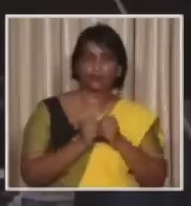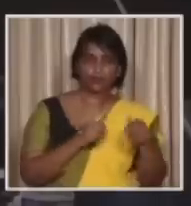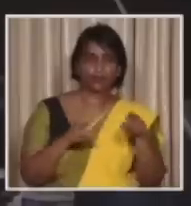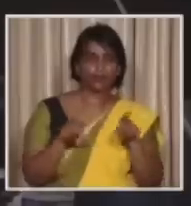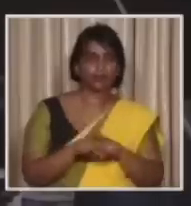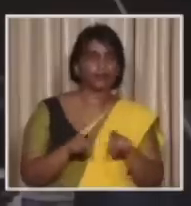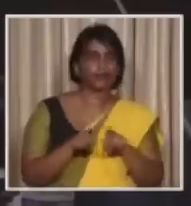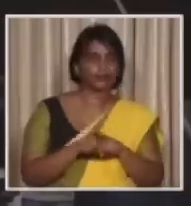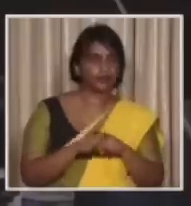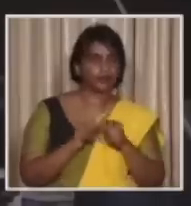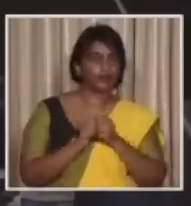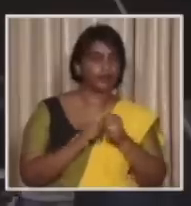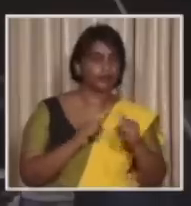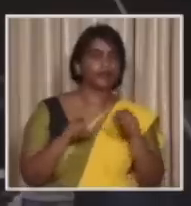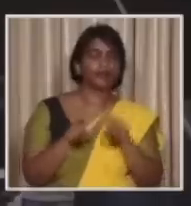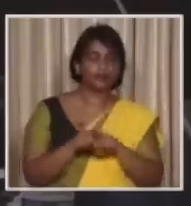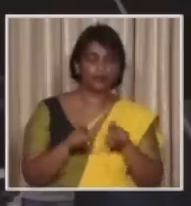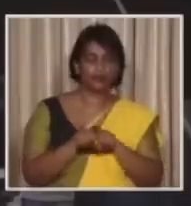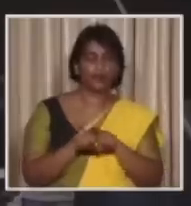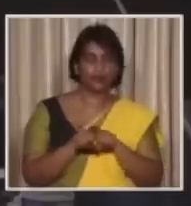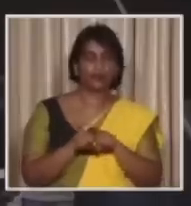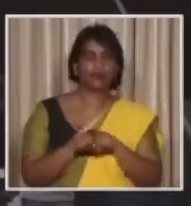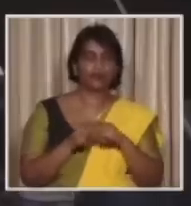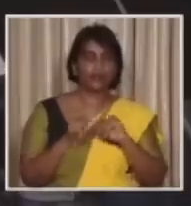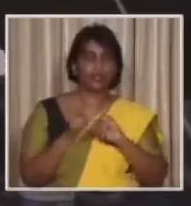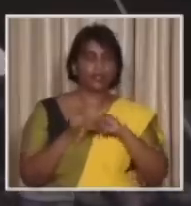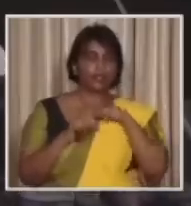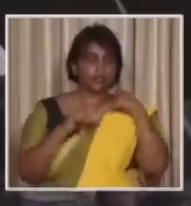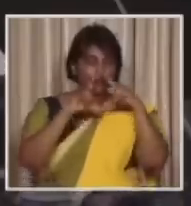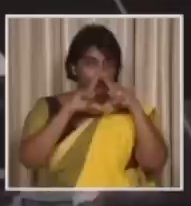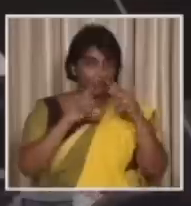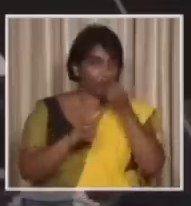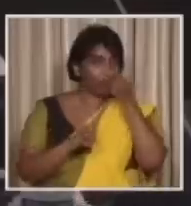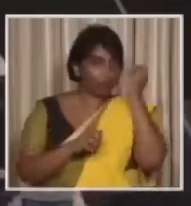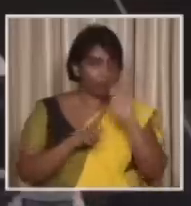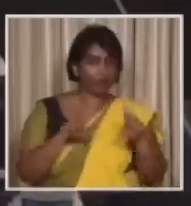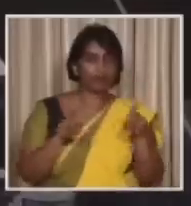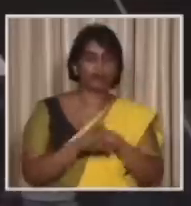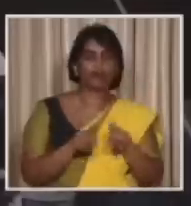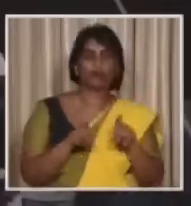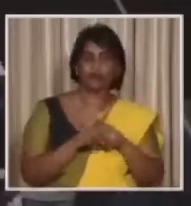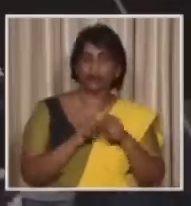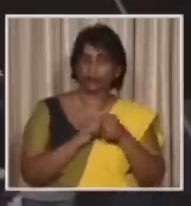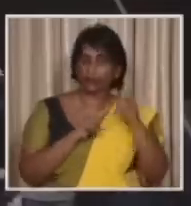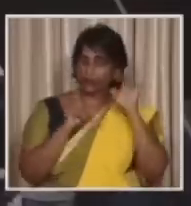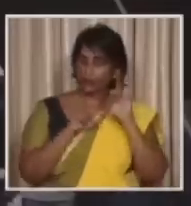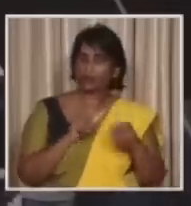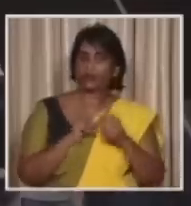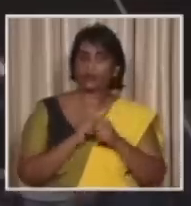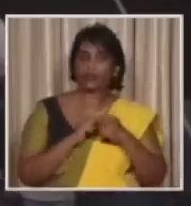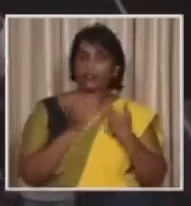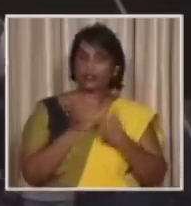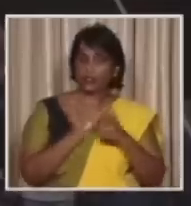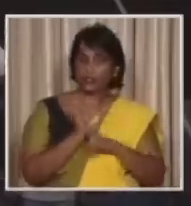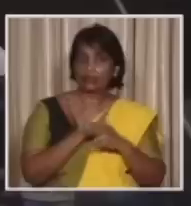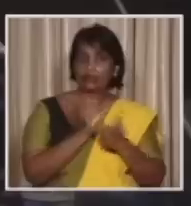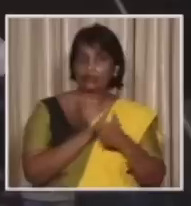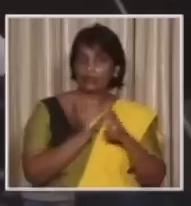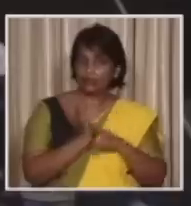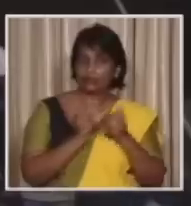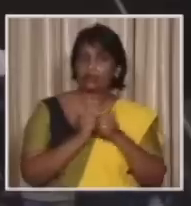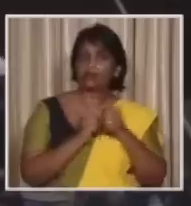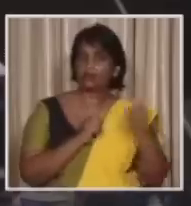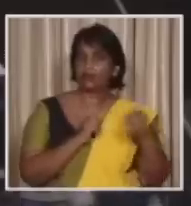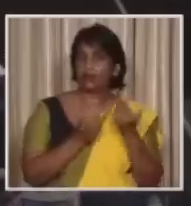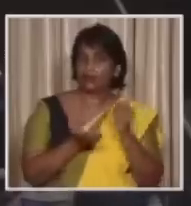වැඩ කටයුතු පටන් ගත්තා. සිරසට බෝම්බ ගැහුවා වගේම සියතරත් බෝම්බ ගැහුවා. හැබැයි නාලිකා දෙකම නැවත